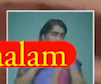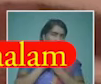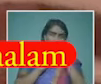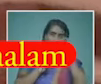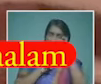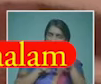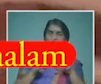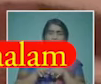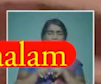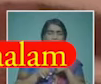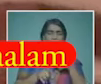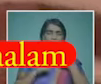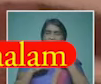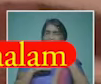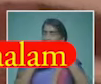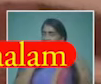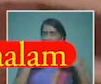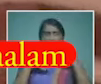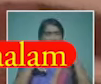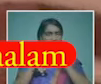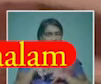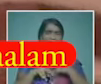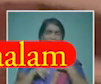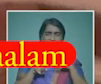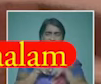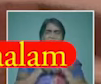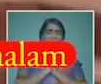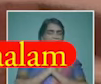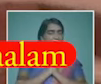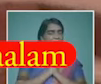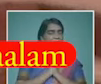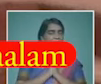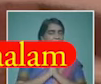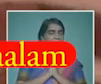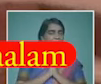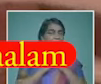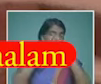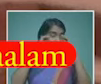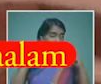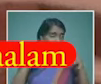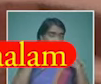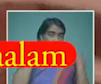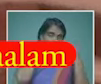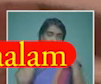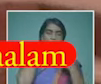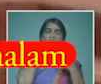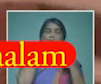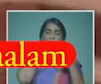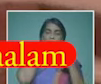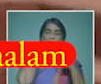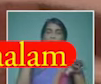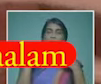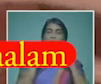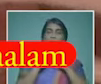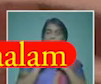விஜயத்துக்கூடாக திருக்கோணேஸ்வரம் சென்று அந்த பிரச்சனையை சுமூகமாக கொள்கை ரீதியில் தீர்த்திருக்கின்றோம். ஆனபடியினால்